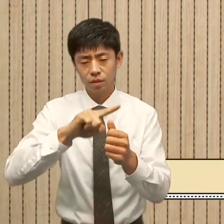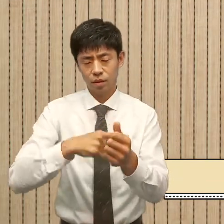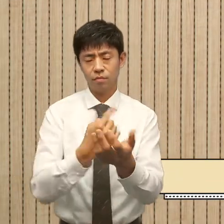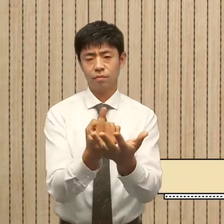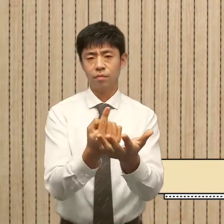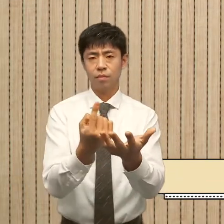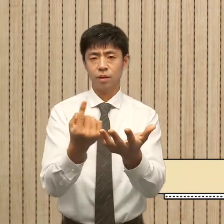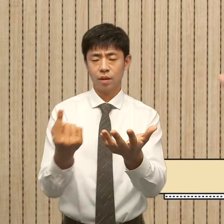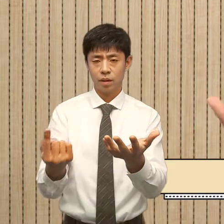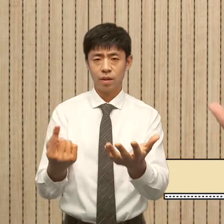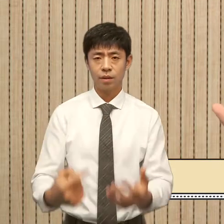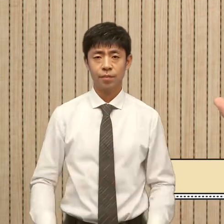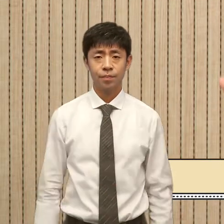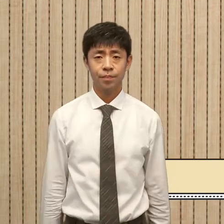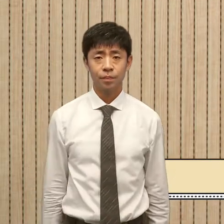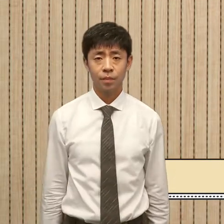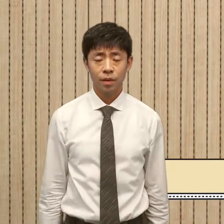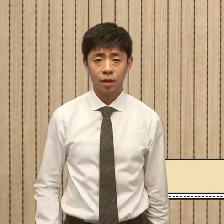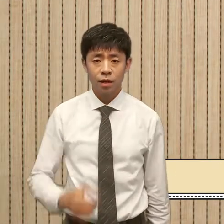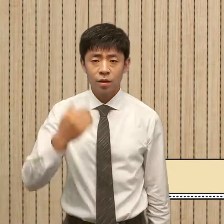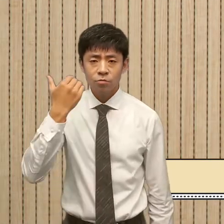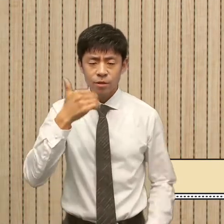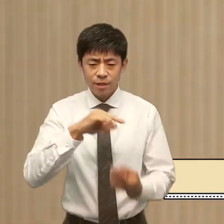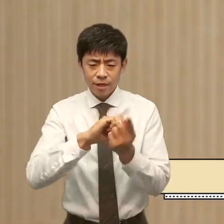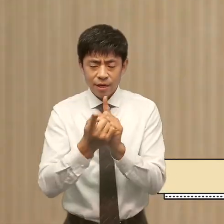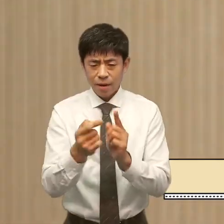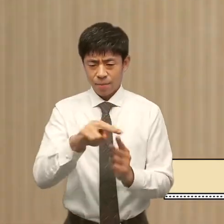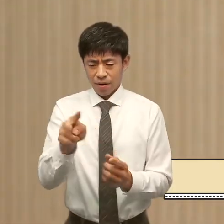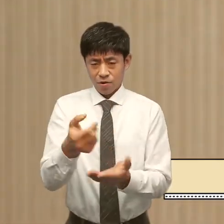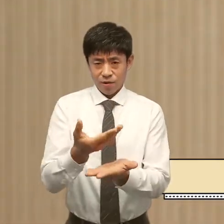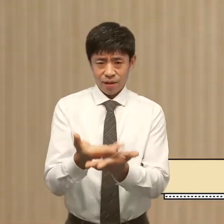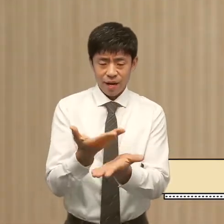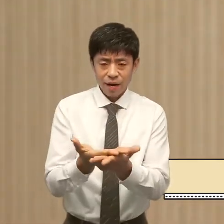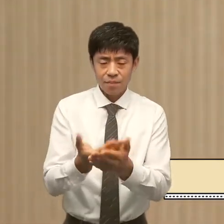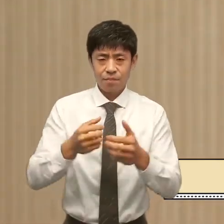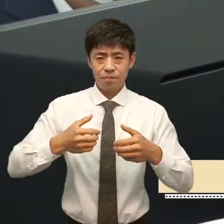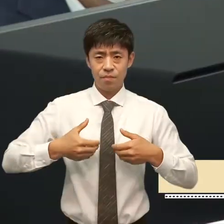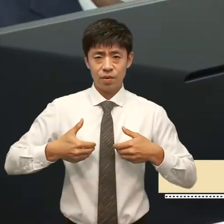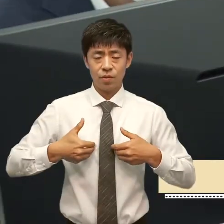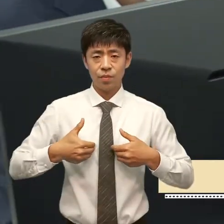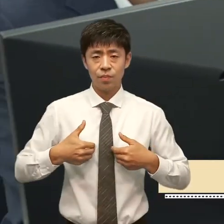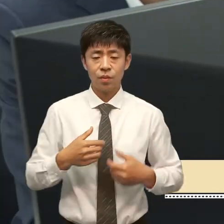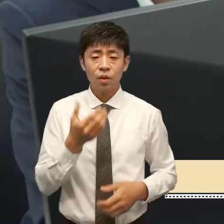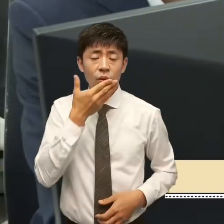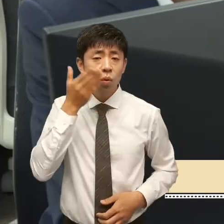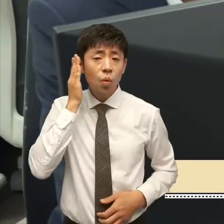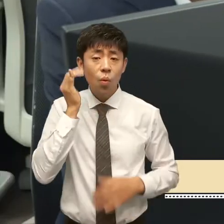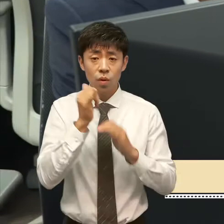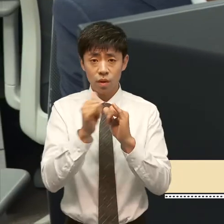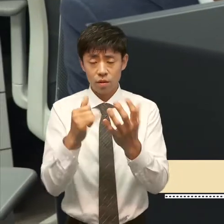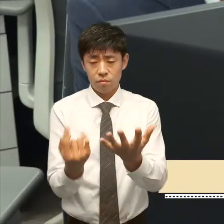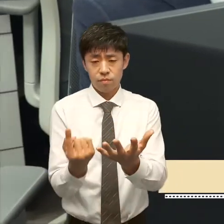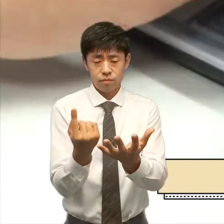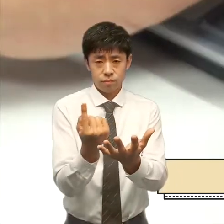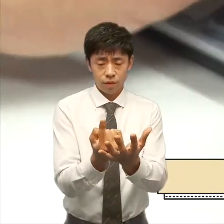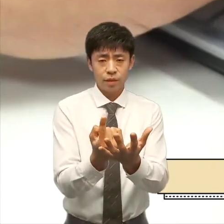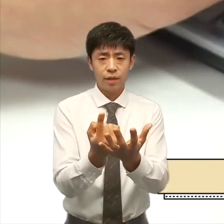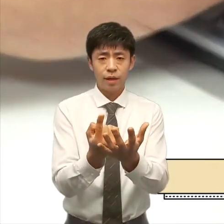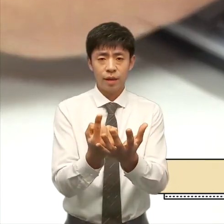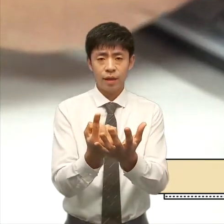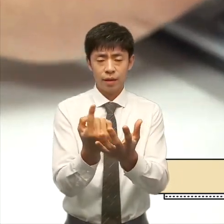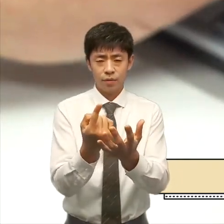이루어지면 농인분들 자연히 소외되고 배제되고 누군가는 목소리를 내야 되거든요. 이런 시스템을 농인분들도